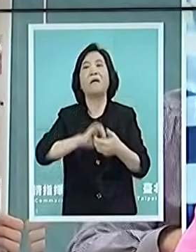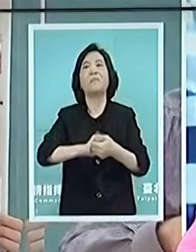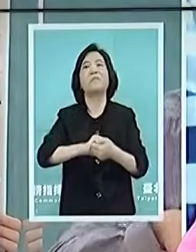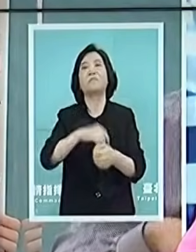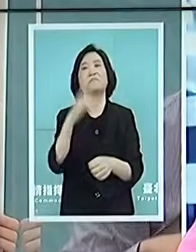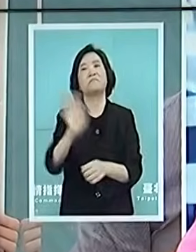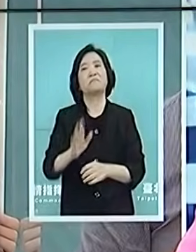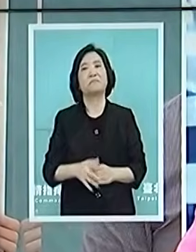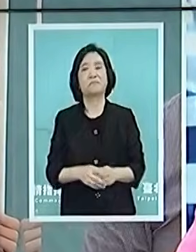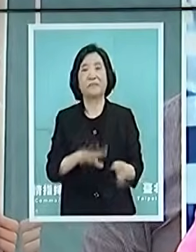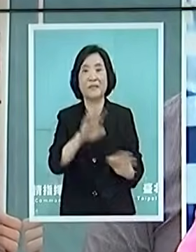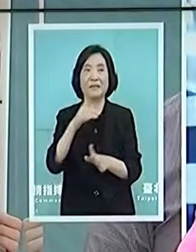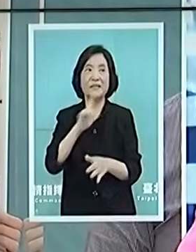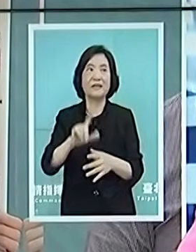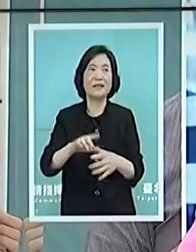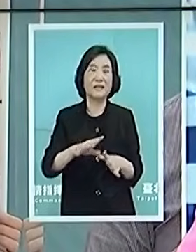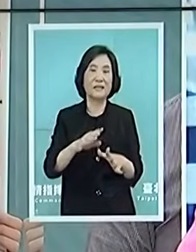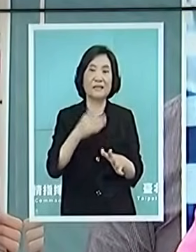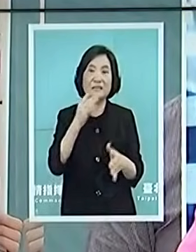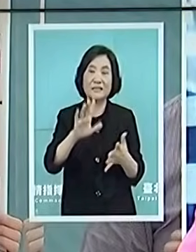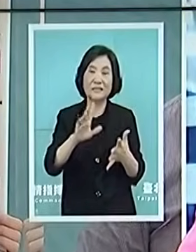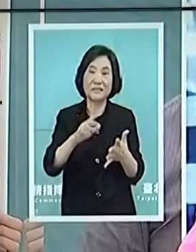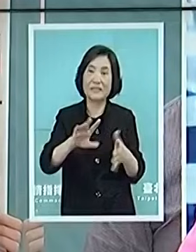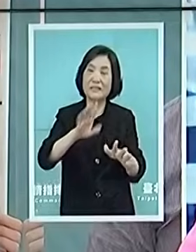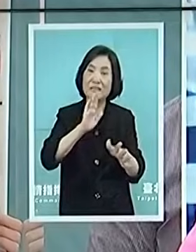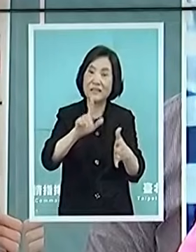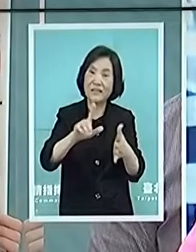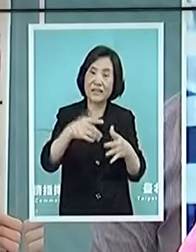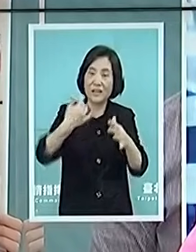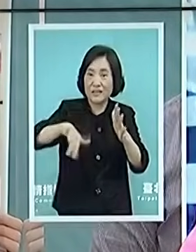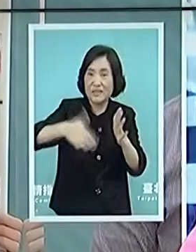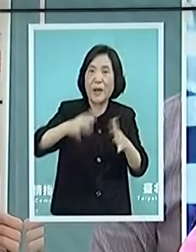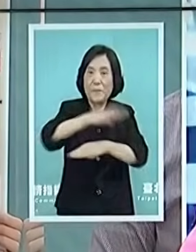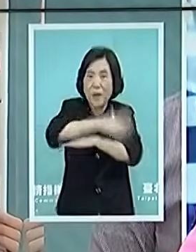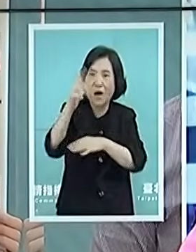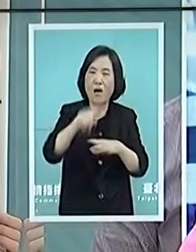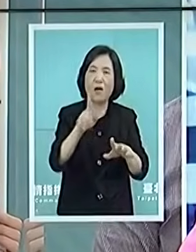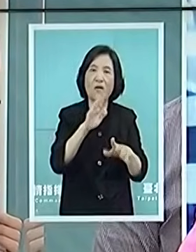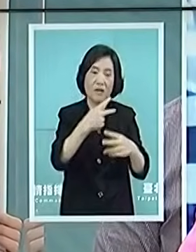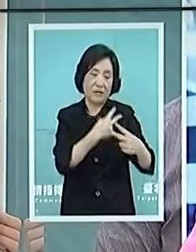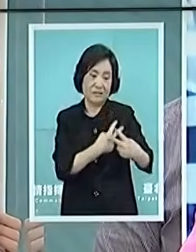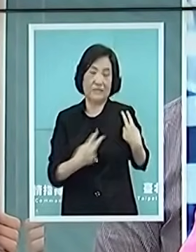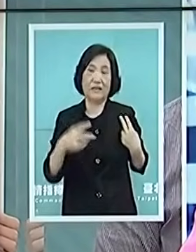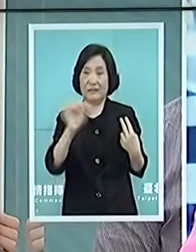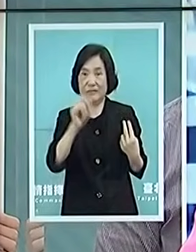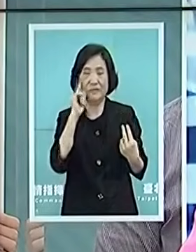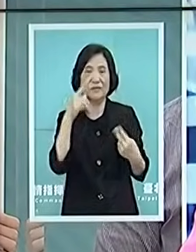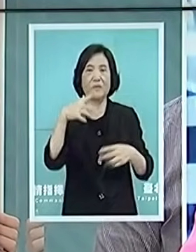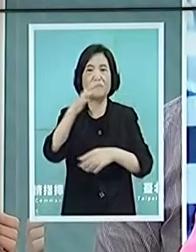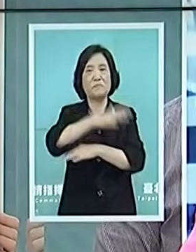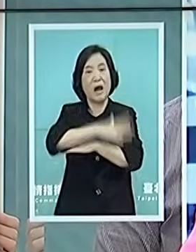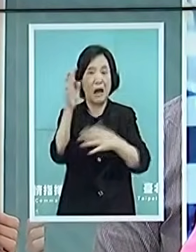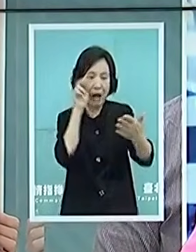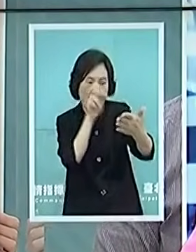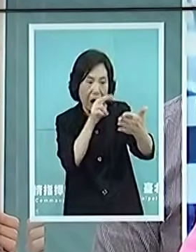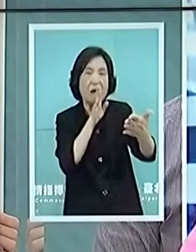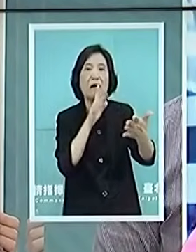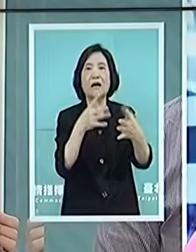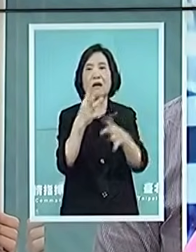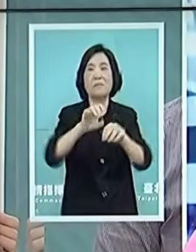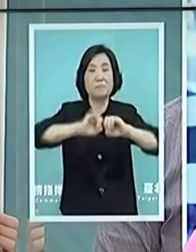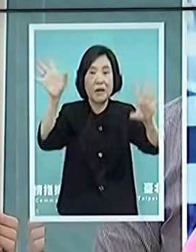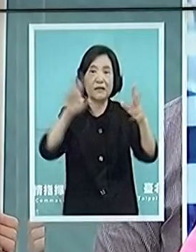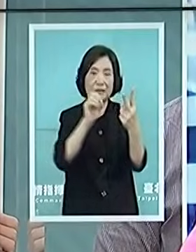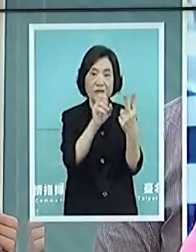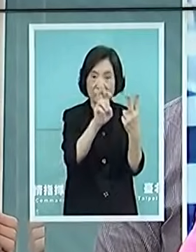在今天记者会上派出了学姐黄静莹出面点名，针对北农筛检能量低落的不实报道。新